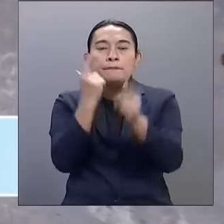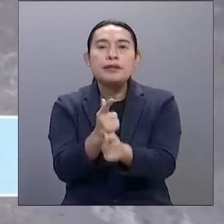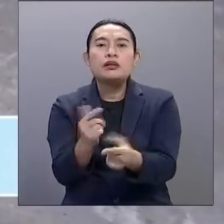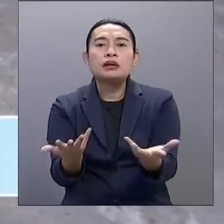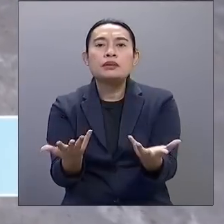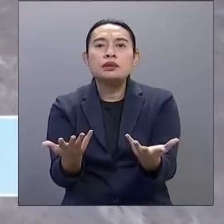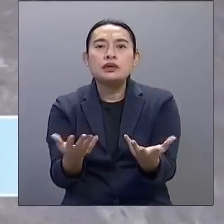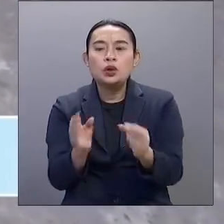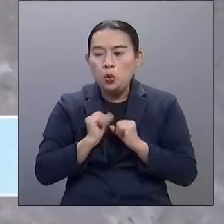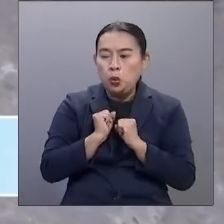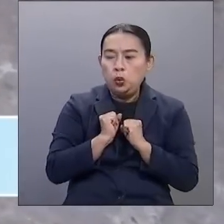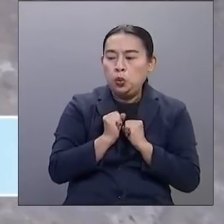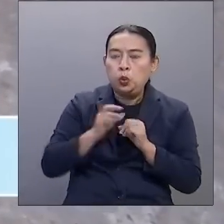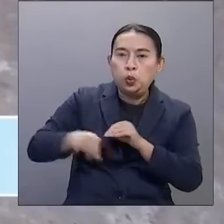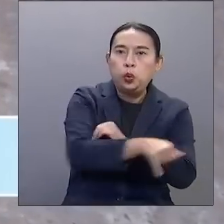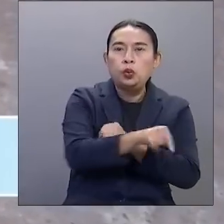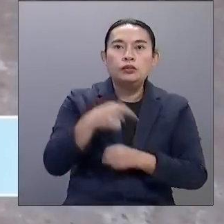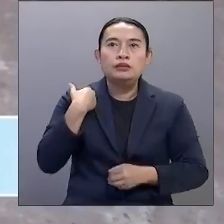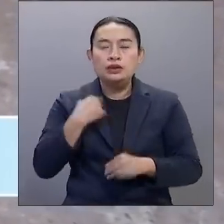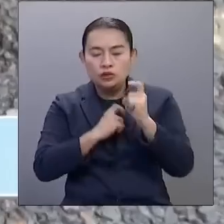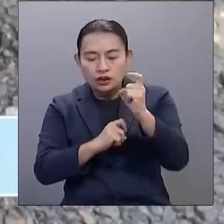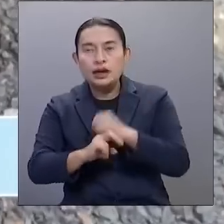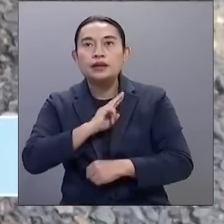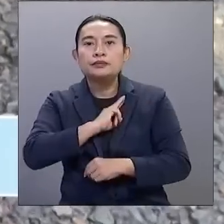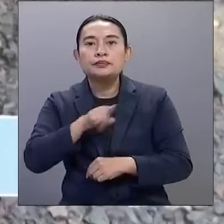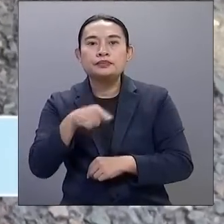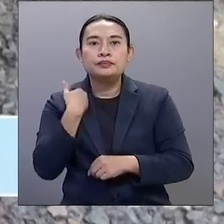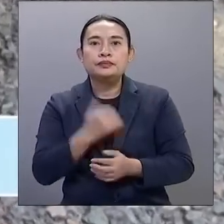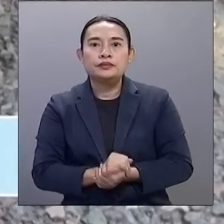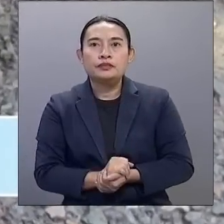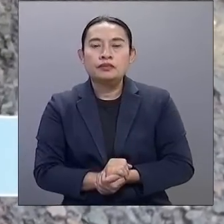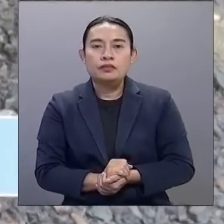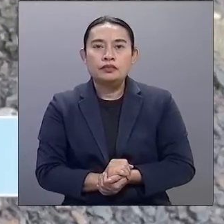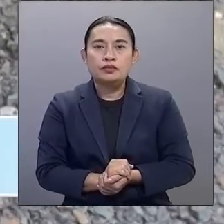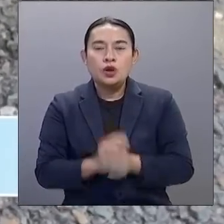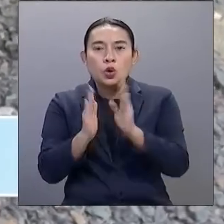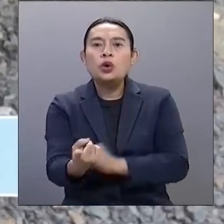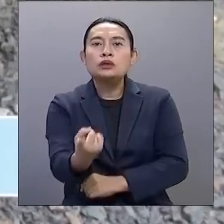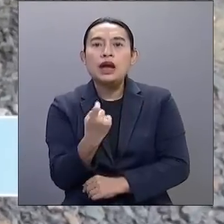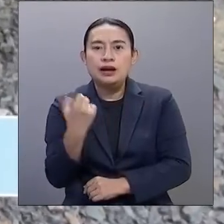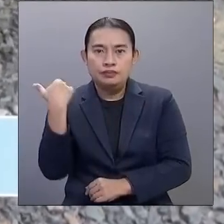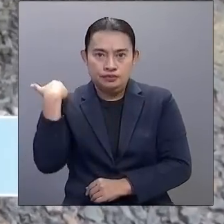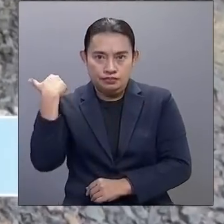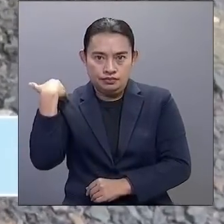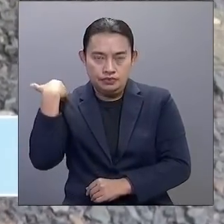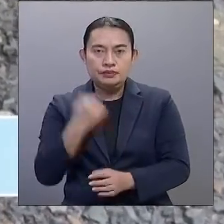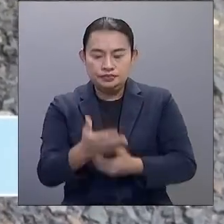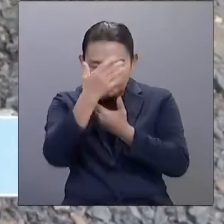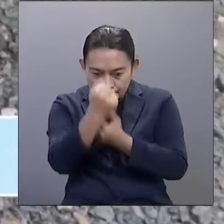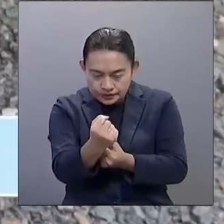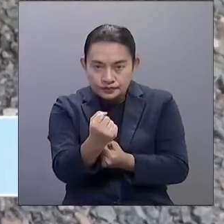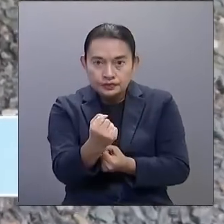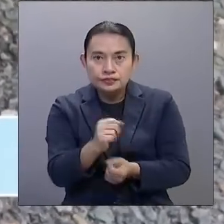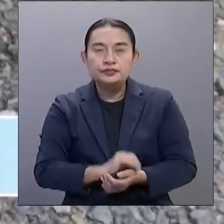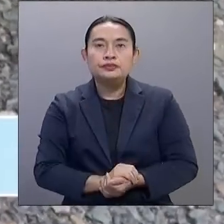นจะตาย ถูกต้องครับ ใช่ไหมฮะมันก็กลัวอันตรายที่เกิดขึ้นอ่ะทีนี้ครับมีคุณผู้ชมถามข้อมูลเพิ่มเติมมาพี่เจมนะน่าสนใจเหมือนกันนะคุณโม